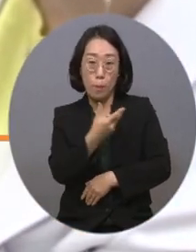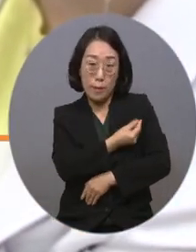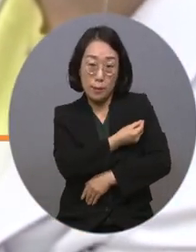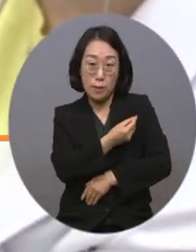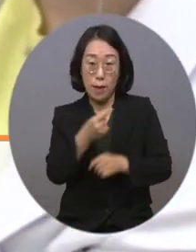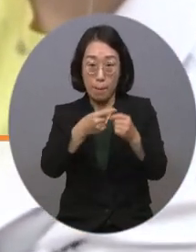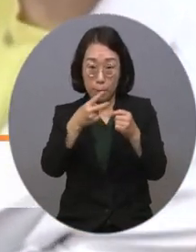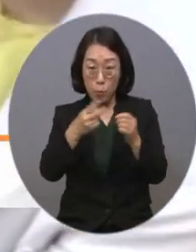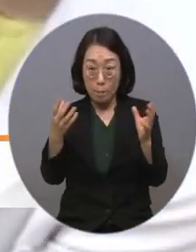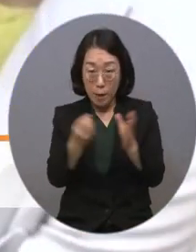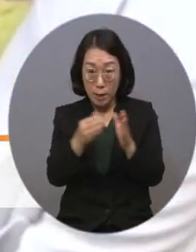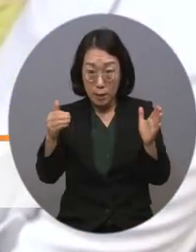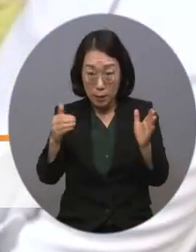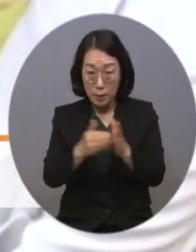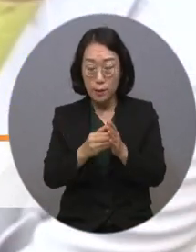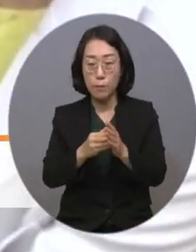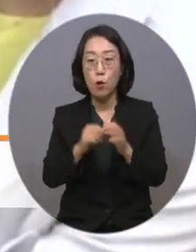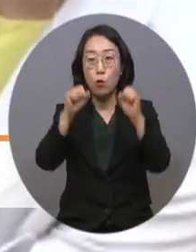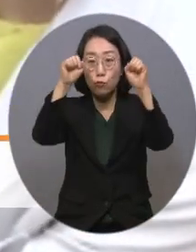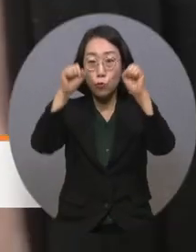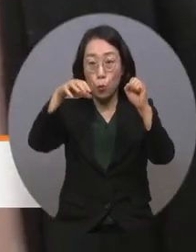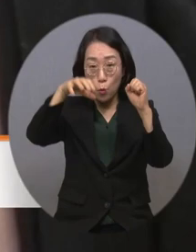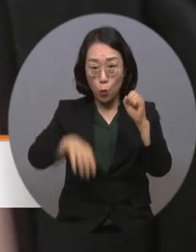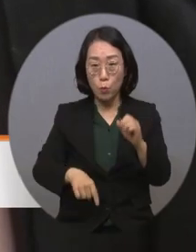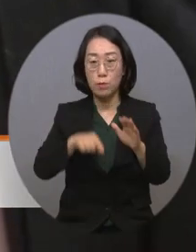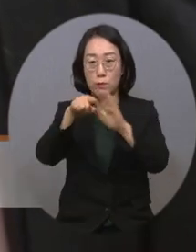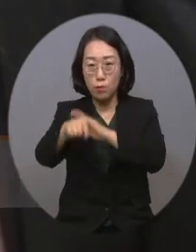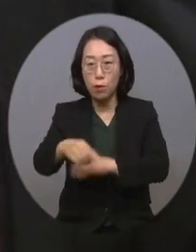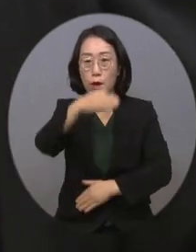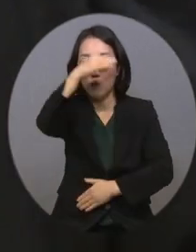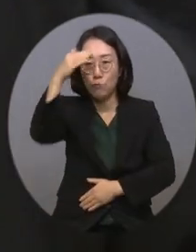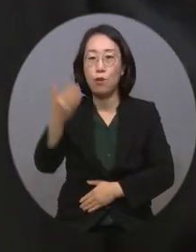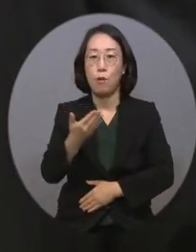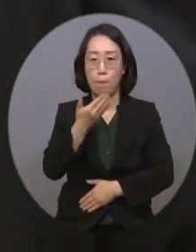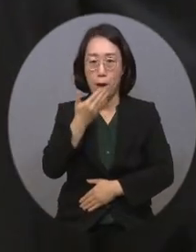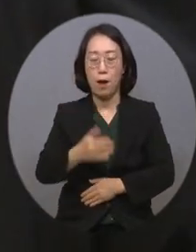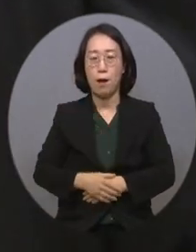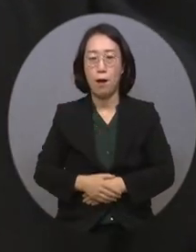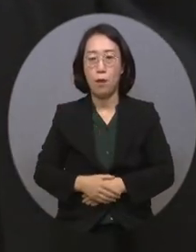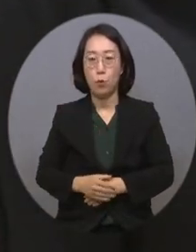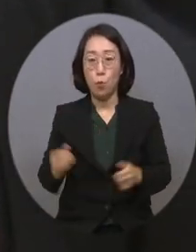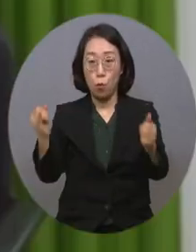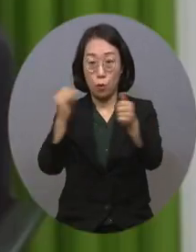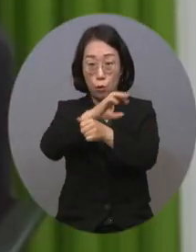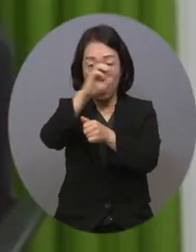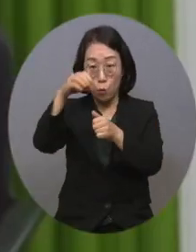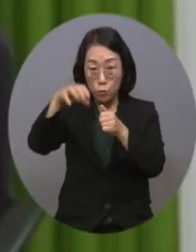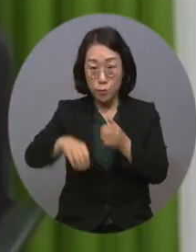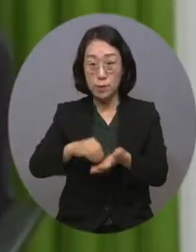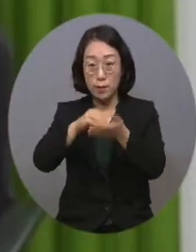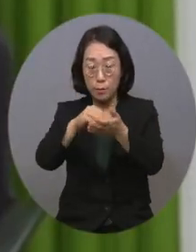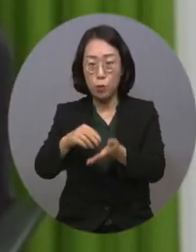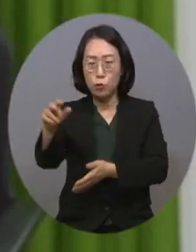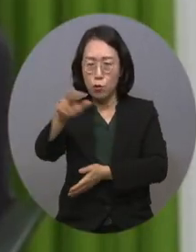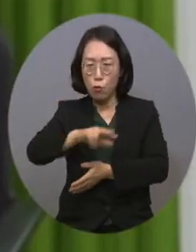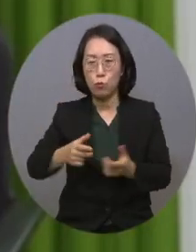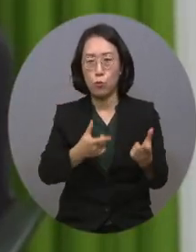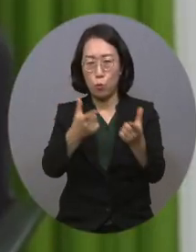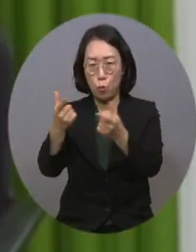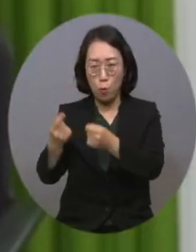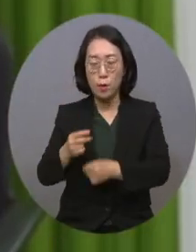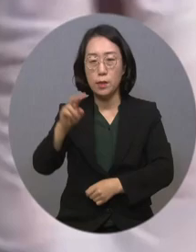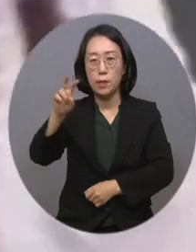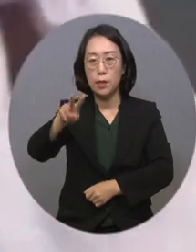접종 완료 자에 한해 현장 관람이 가능해 집니다 결혼식 참석 인원은 전국적으로 최대